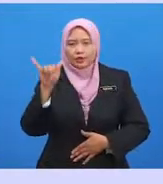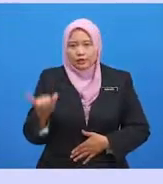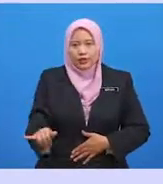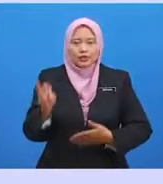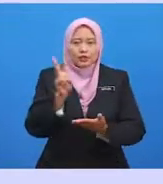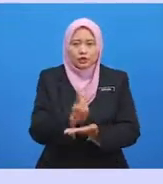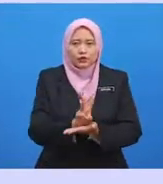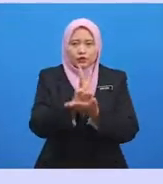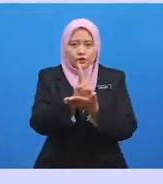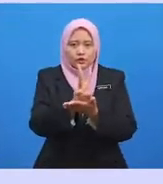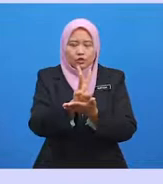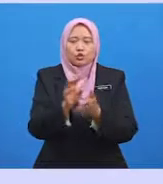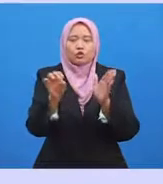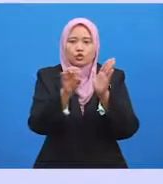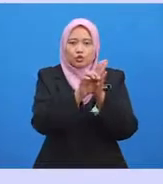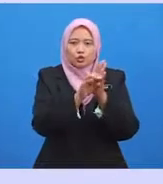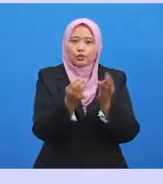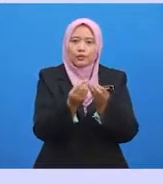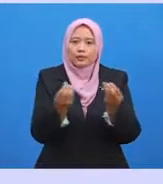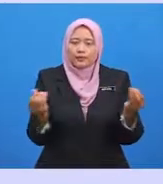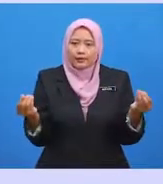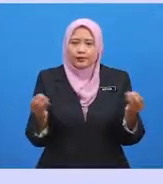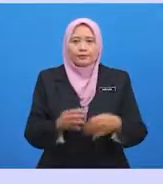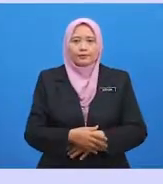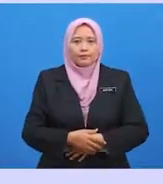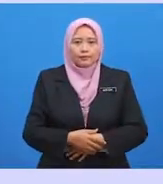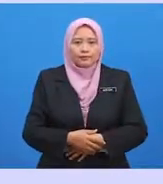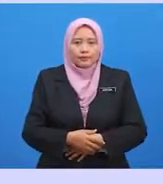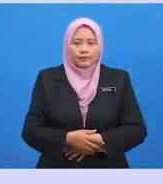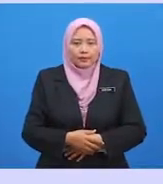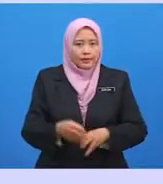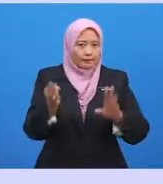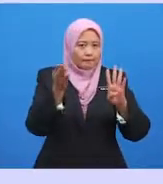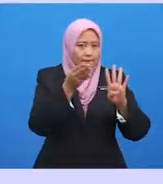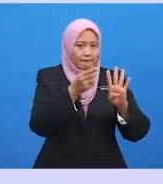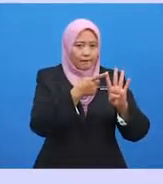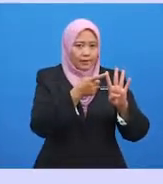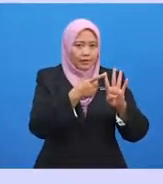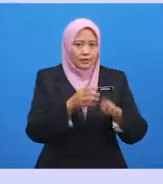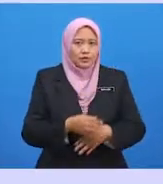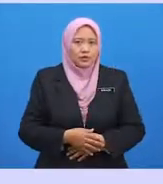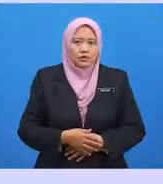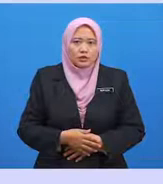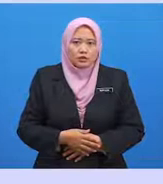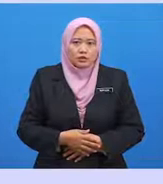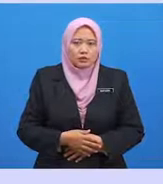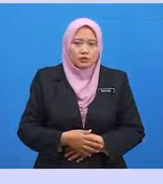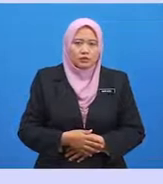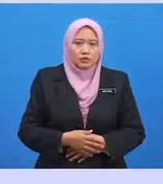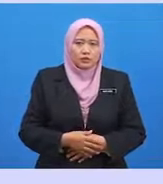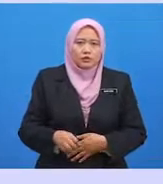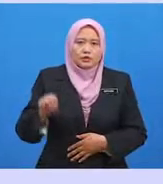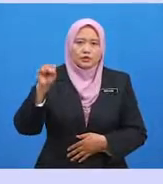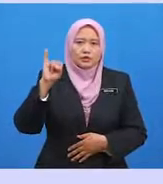Umar di Hai ber-4 yang akhir sekali ialah shilov yaitu Ijab dan